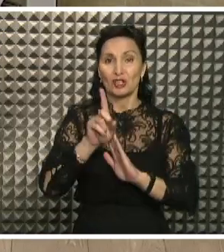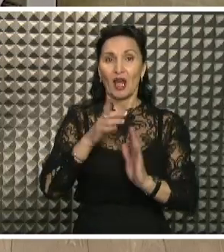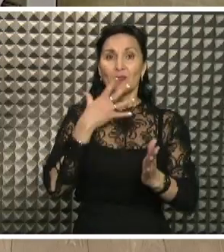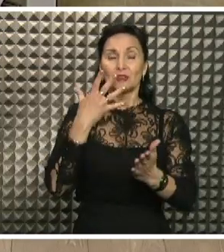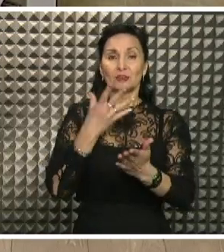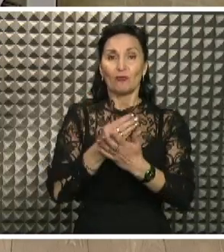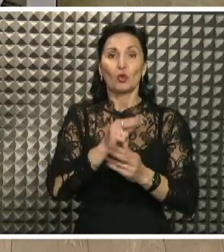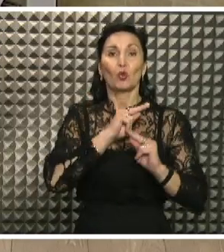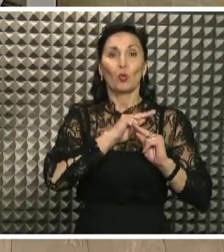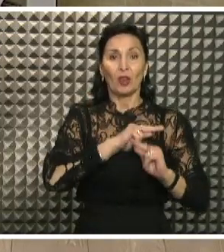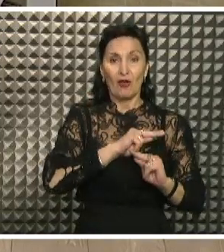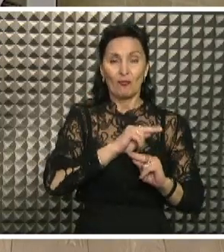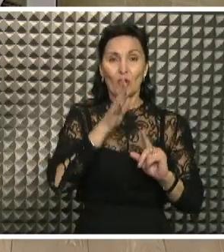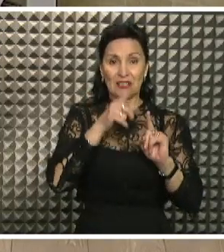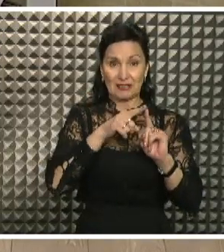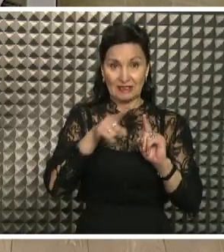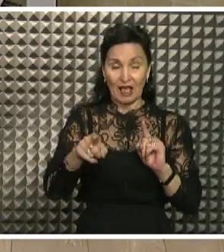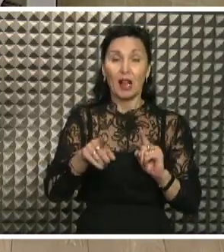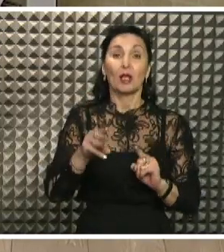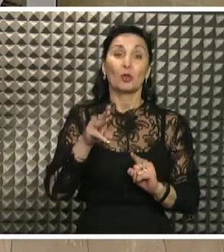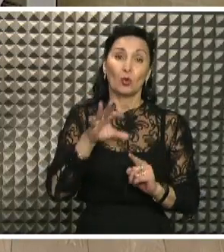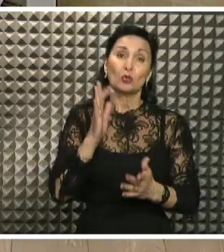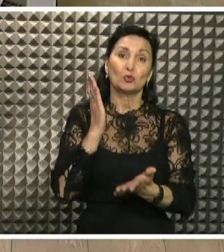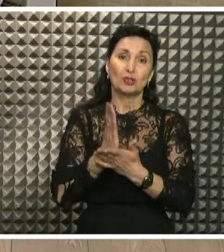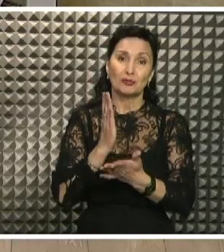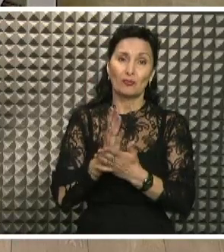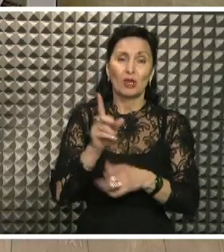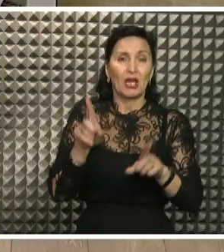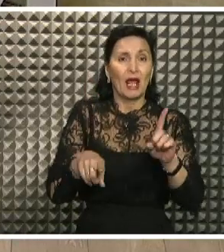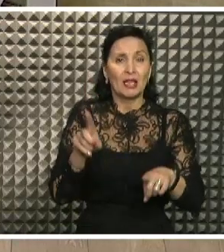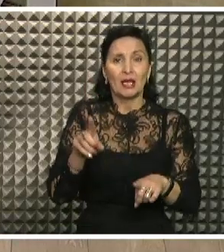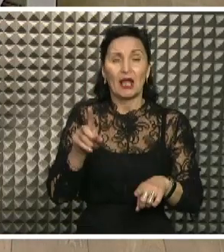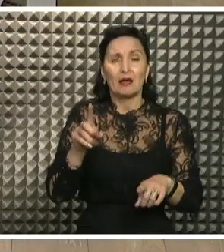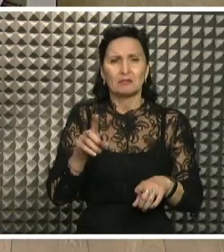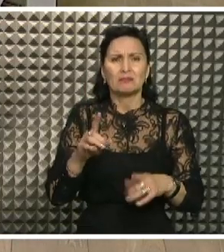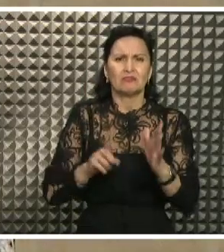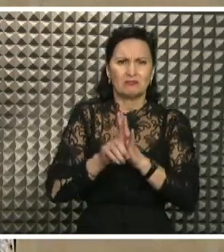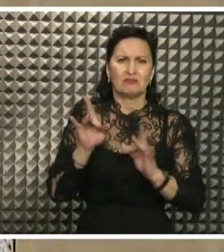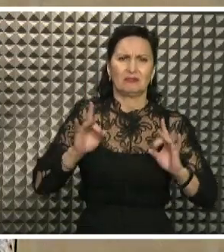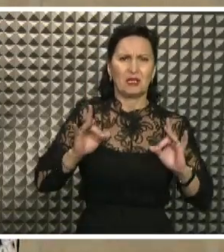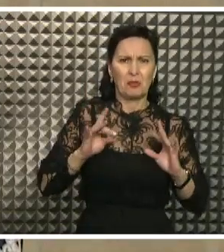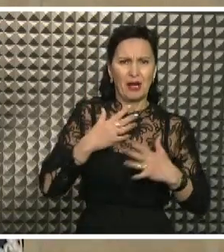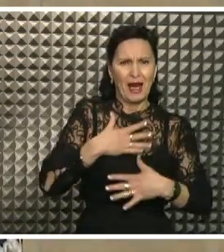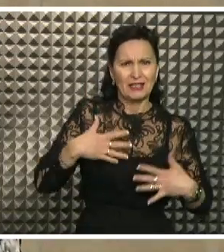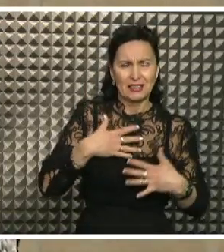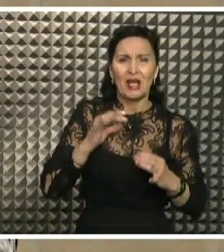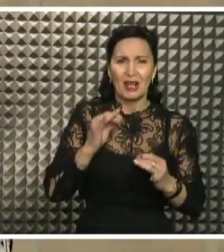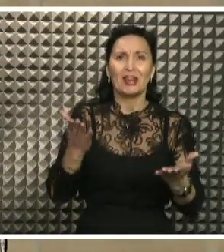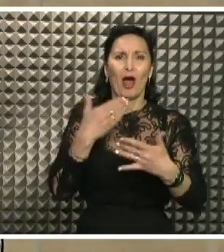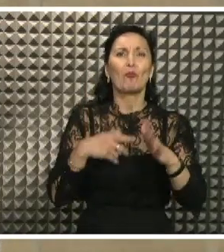свой трудовой цикл, то существуют некоторые элементы депрессии. Совершенно и нам